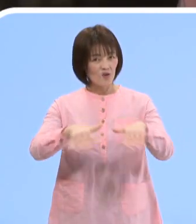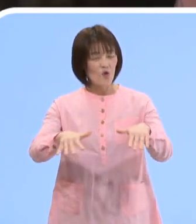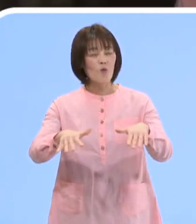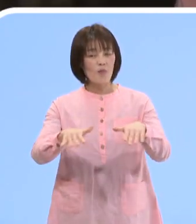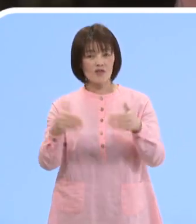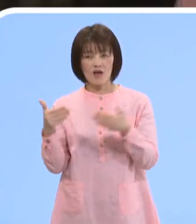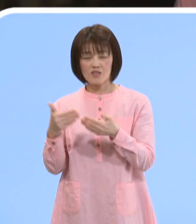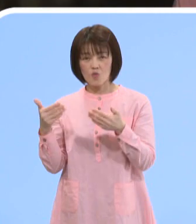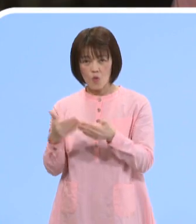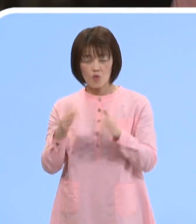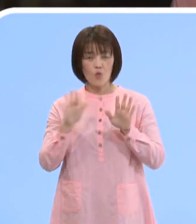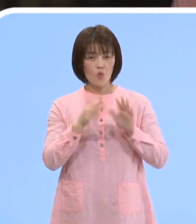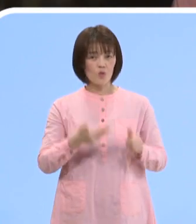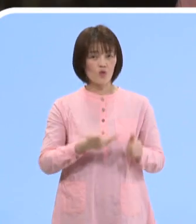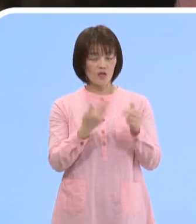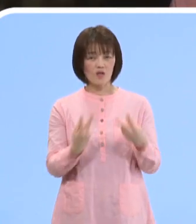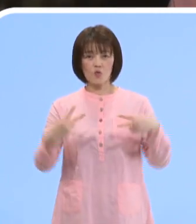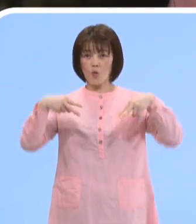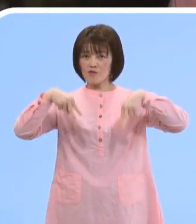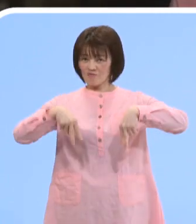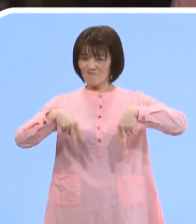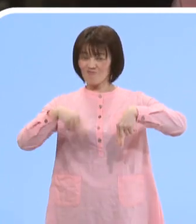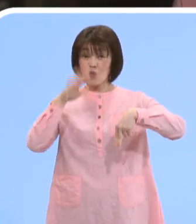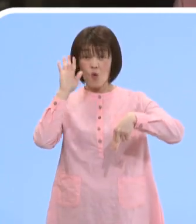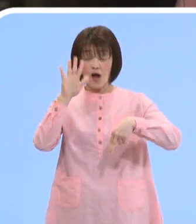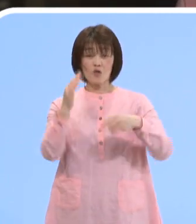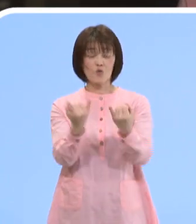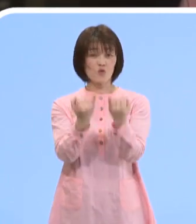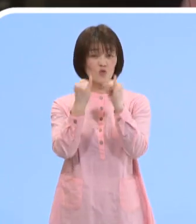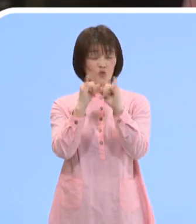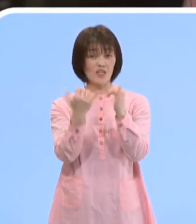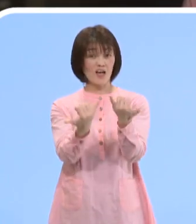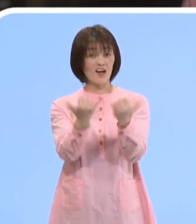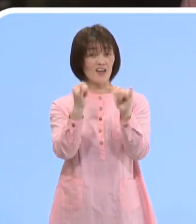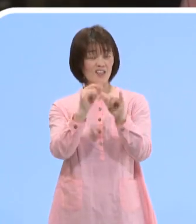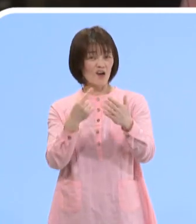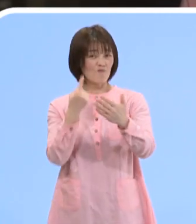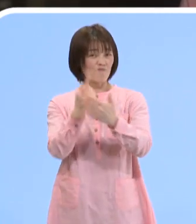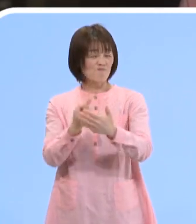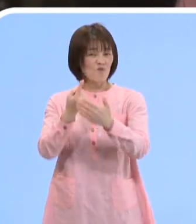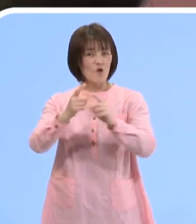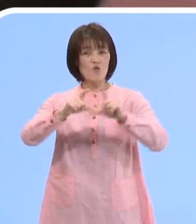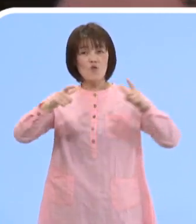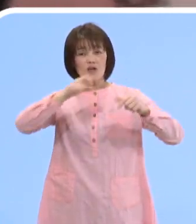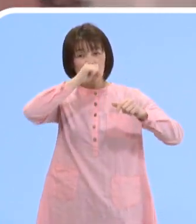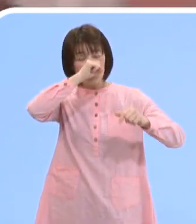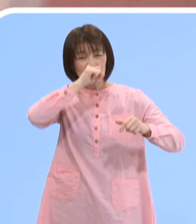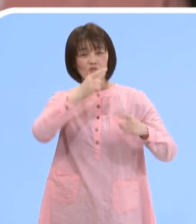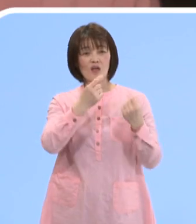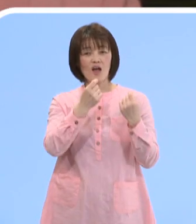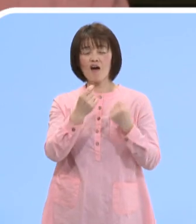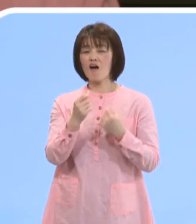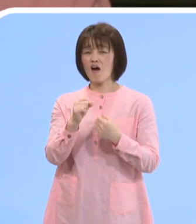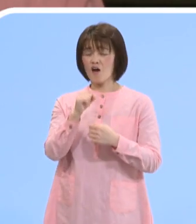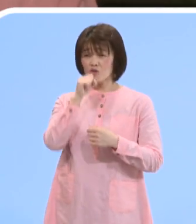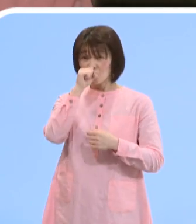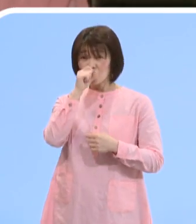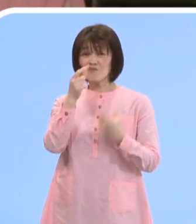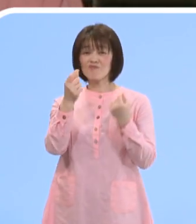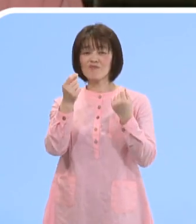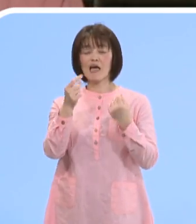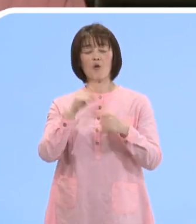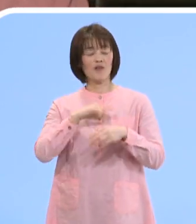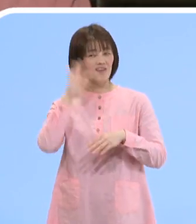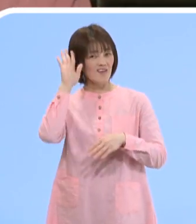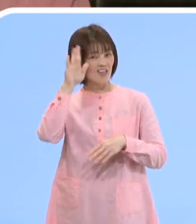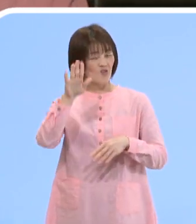とこの子育ての両立ができて、うん、こうね、女性がどんどんこう社会進出できていったらいいよね、 うん、あ、いいこと言うやんか。 まあだって